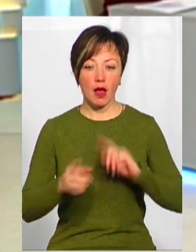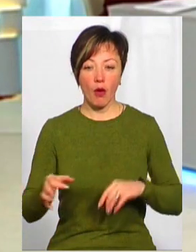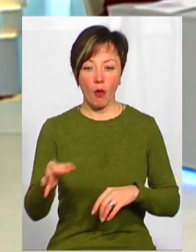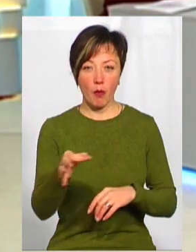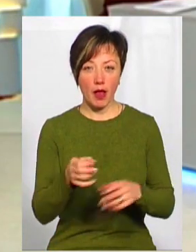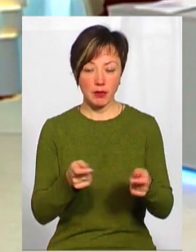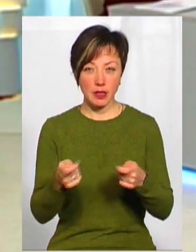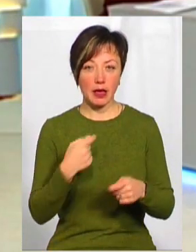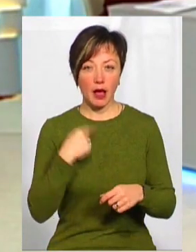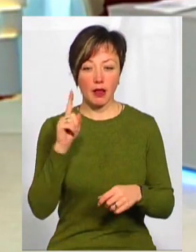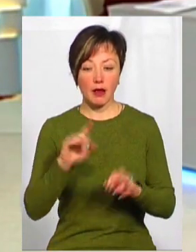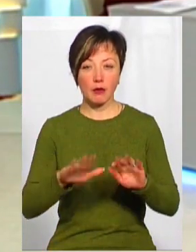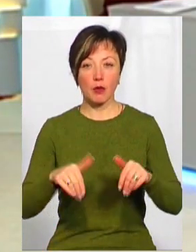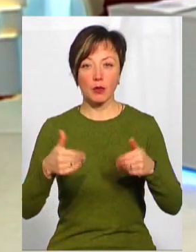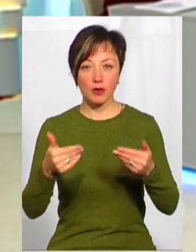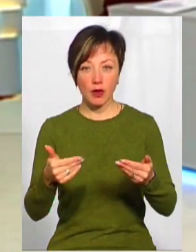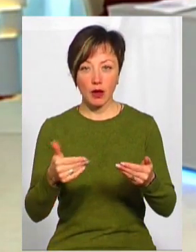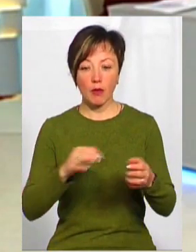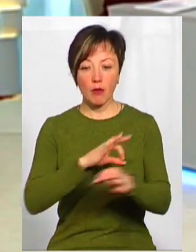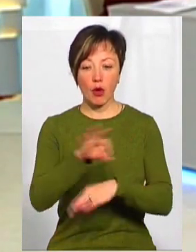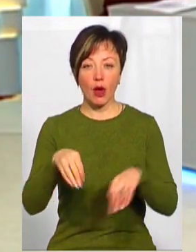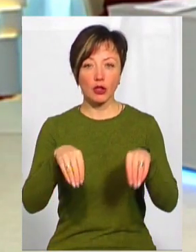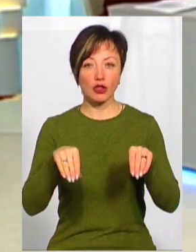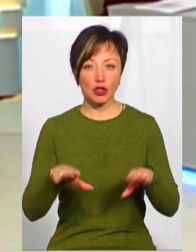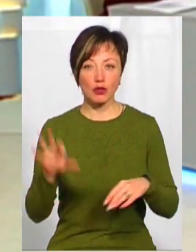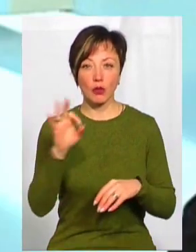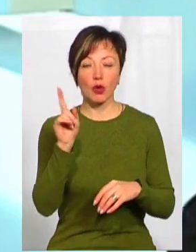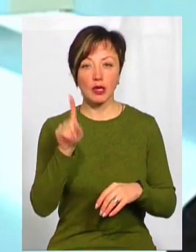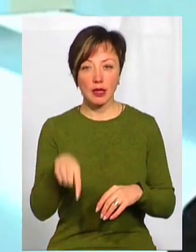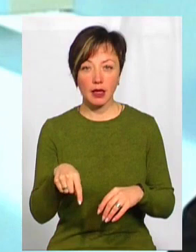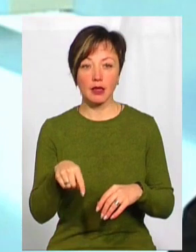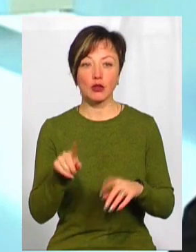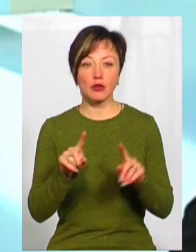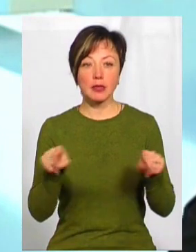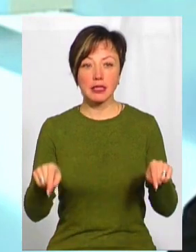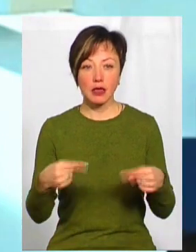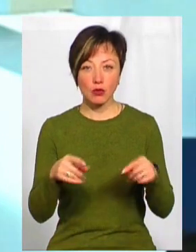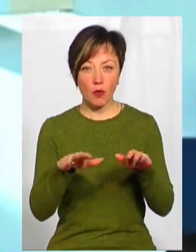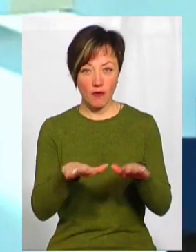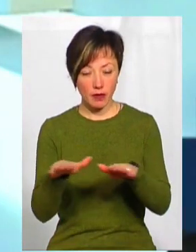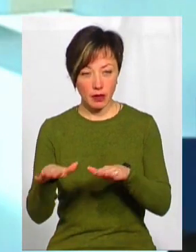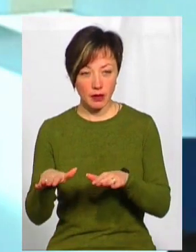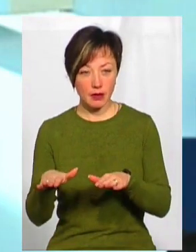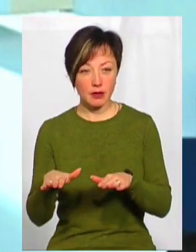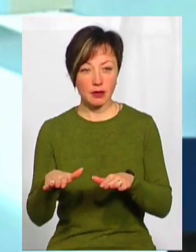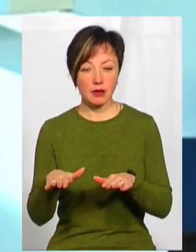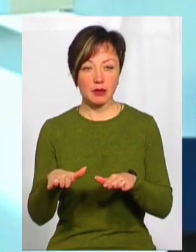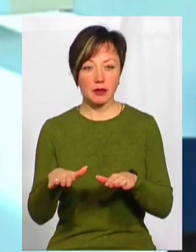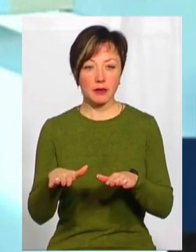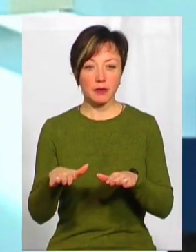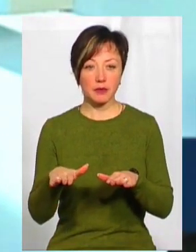і я навіть пропонувала і записувала в проєкт рішення про те, щоб все-таки засновники,